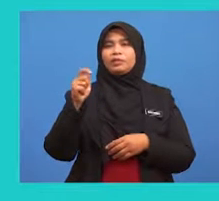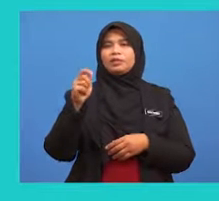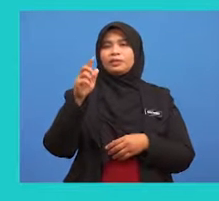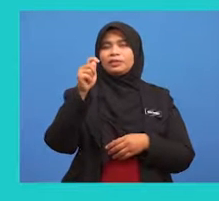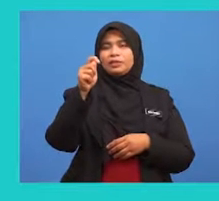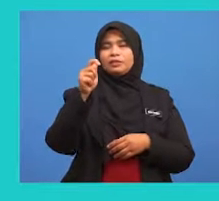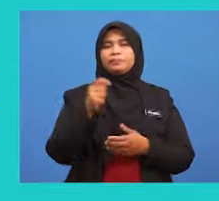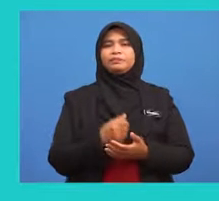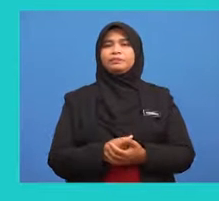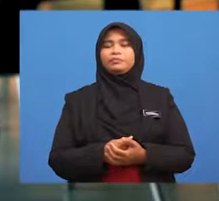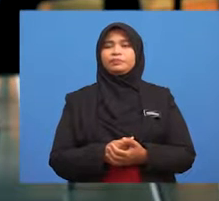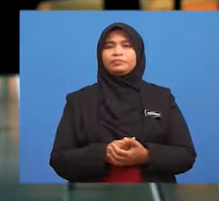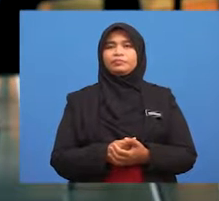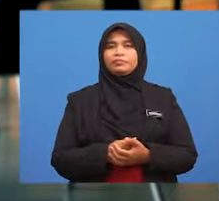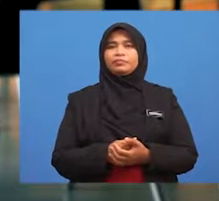Senangkan murid-murid?